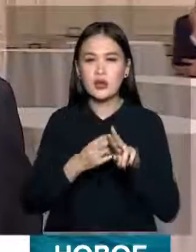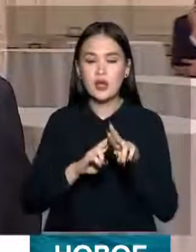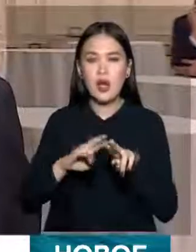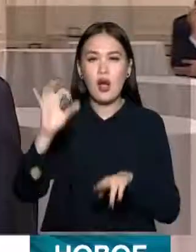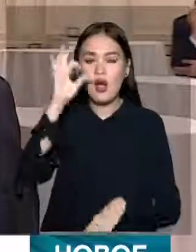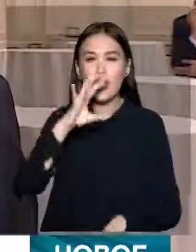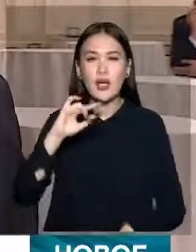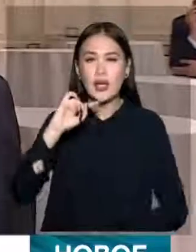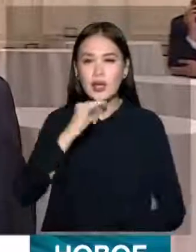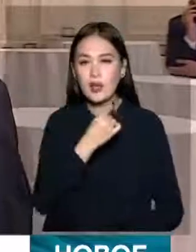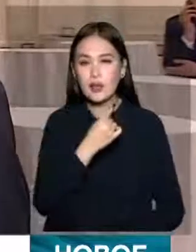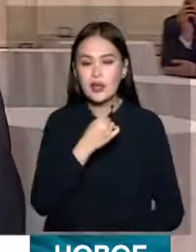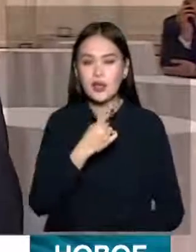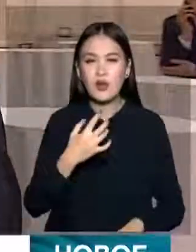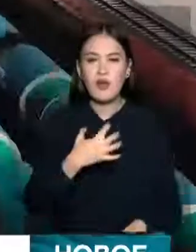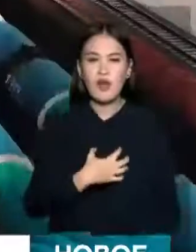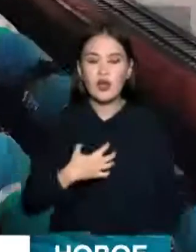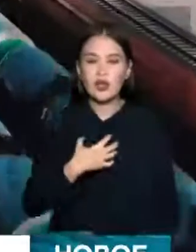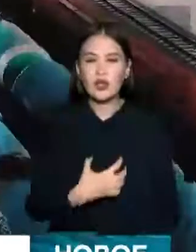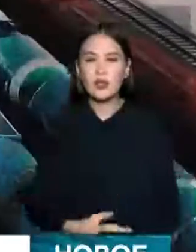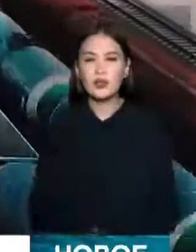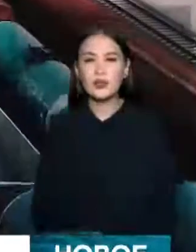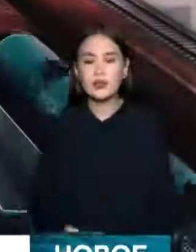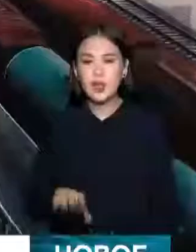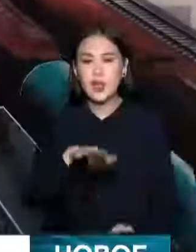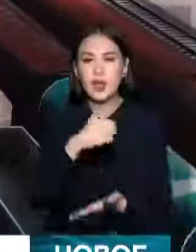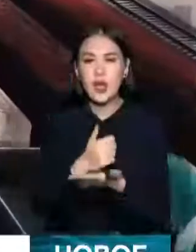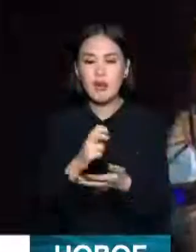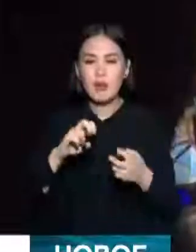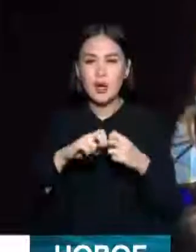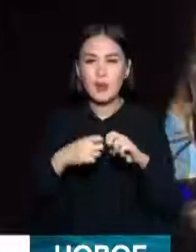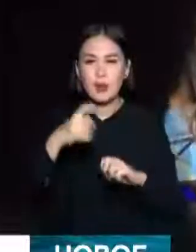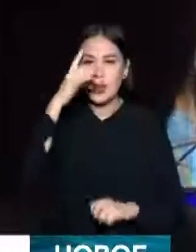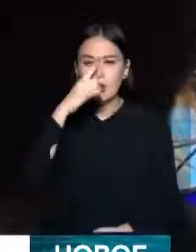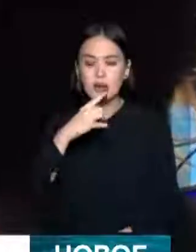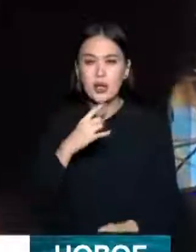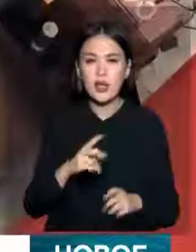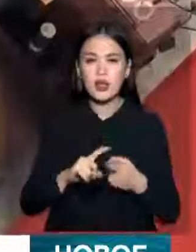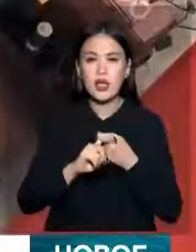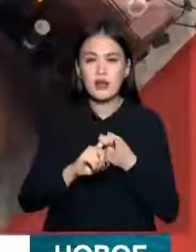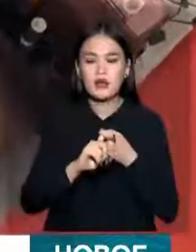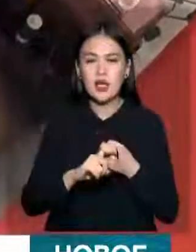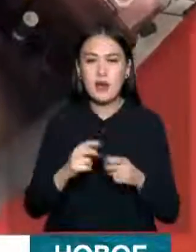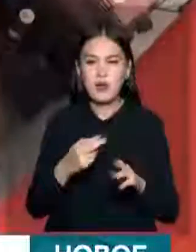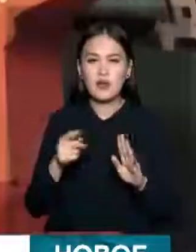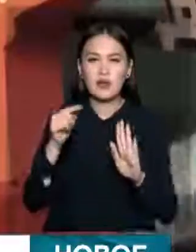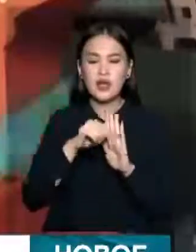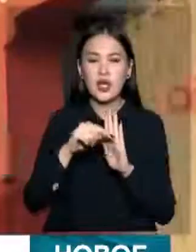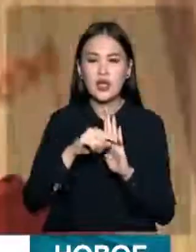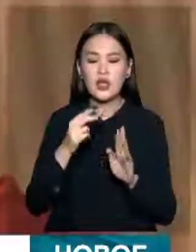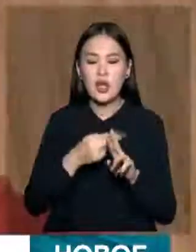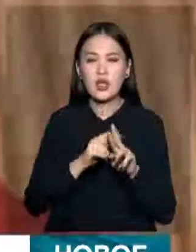что экономические реформы важны. Одна из главных проблем Казахстана – сильная зависимость от внешних факторов,